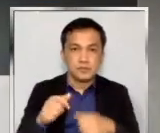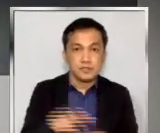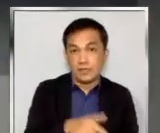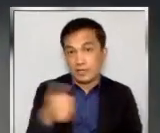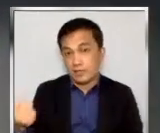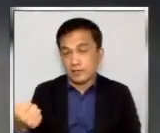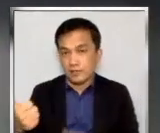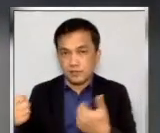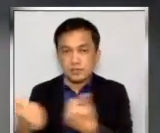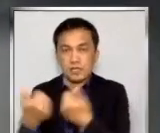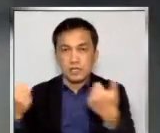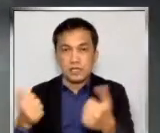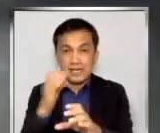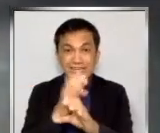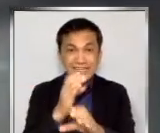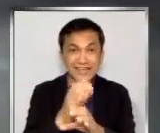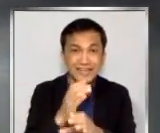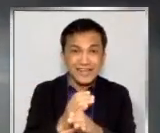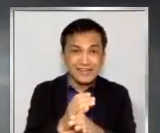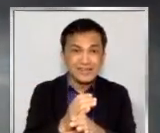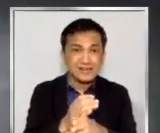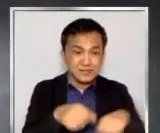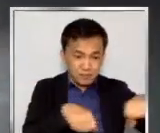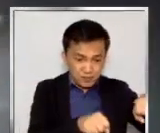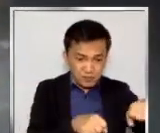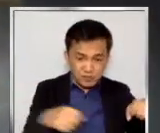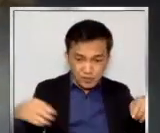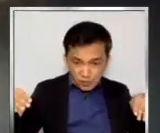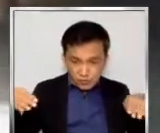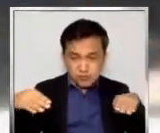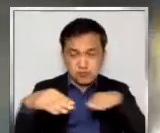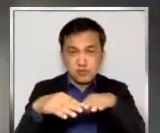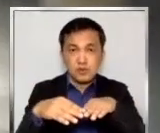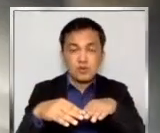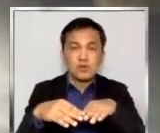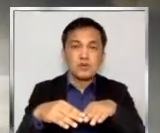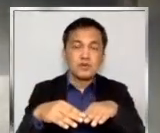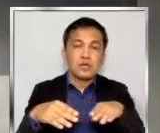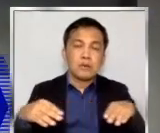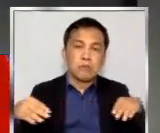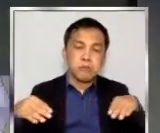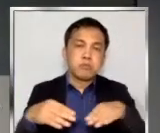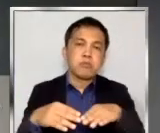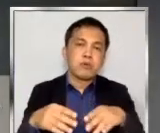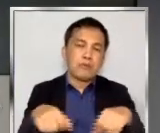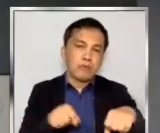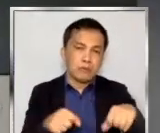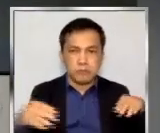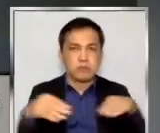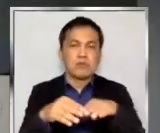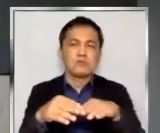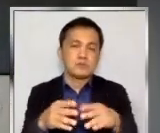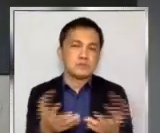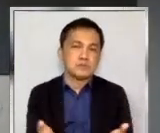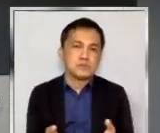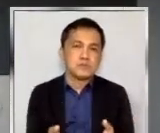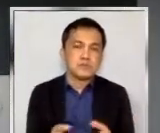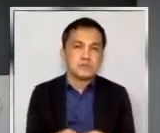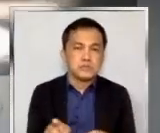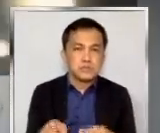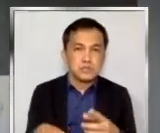ang nabangga ng isang motorsiklo. Papasok sa highway ang kotse nang biglang sumulpot ang motorsiklo. Nagkaareglo na ang dalawang